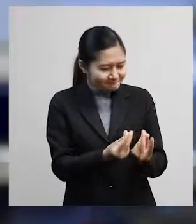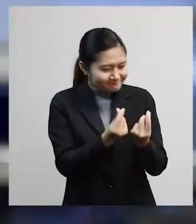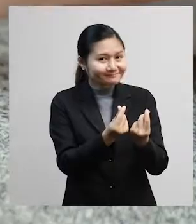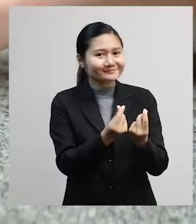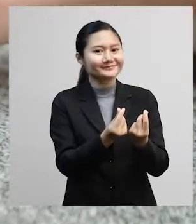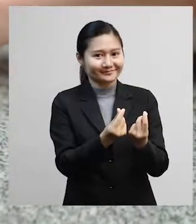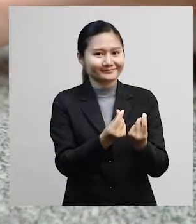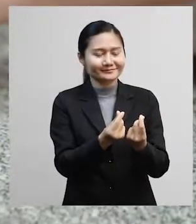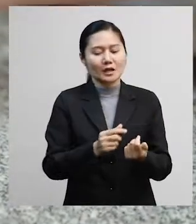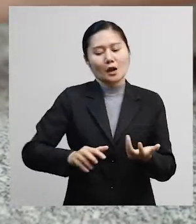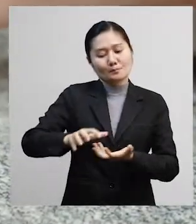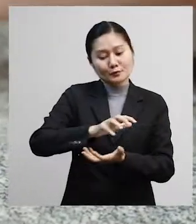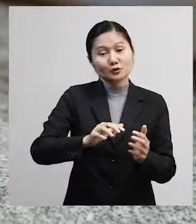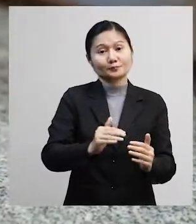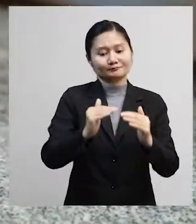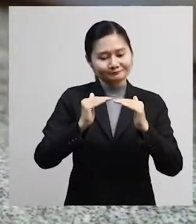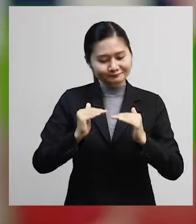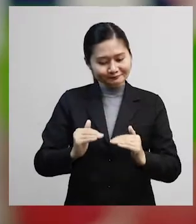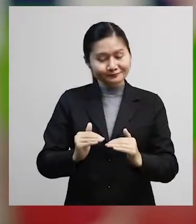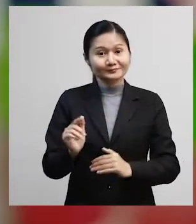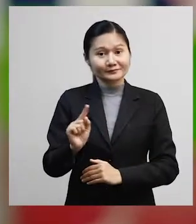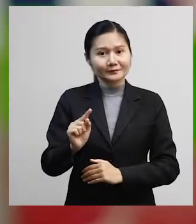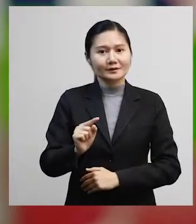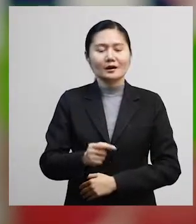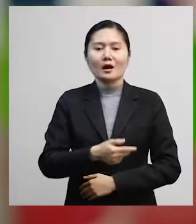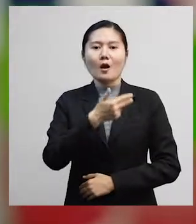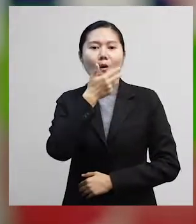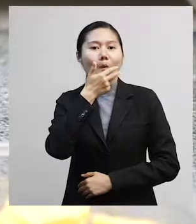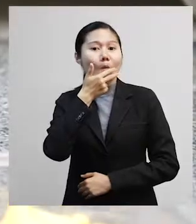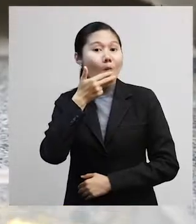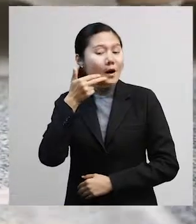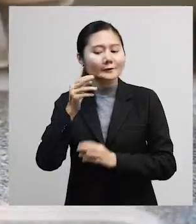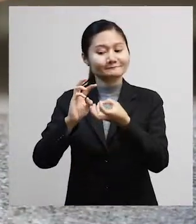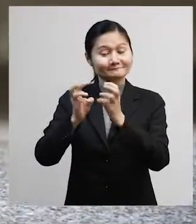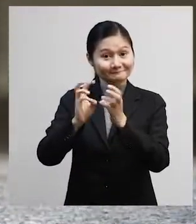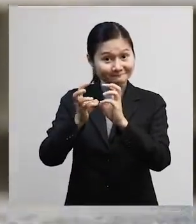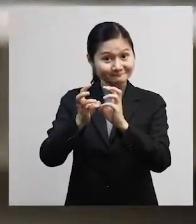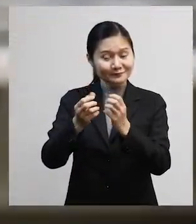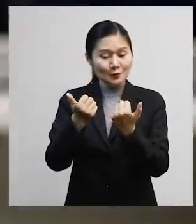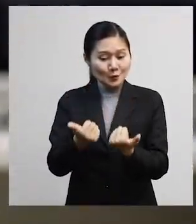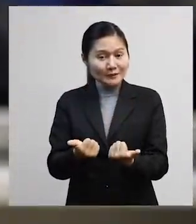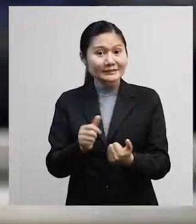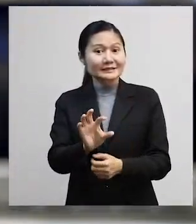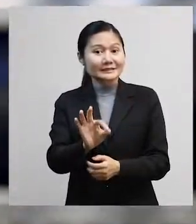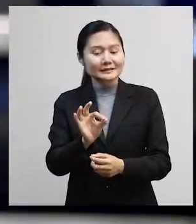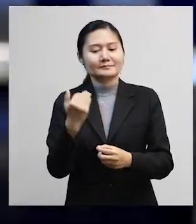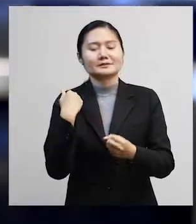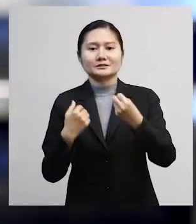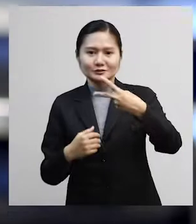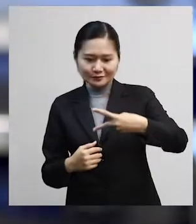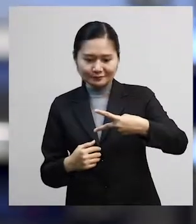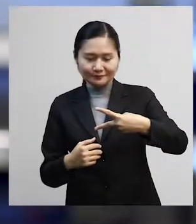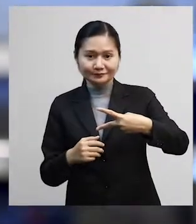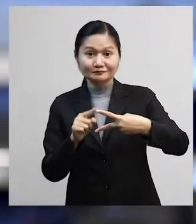ค่ะส่วนผสมถัดไปนะคะคือน้ำตาลที่เราใช้ในวันนี้นะคะเราใช้น้ำตาล2ชนิด